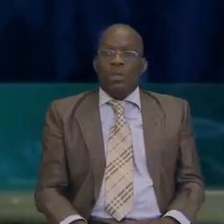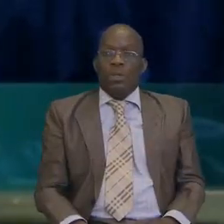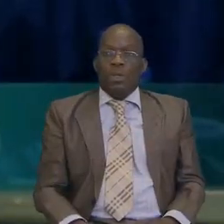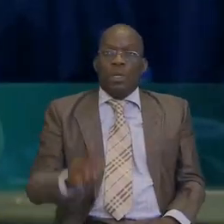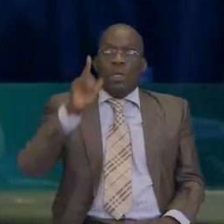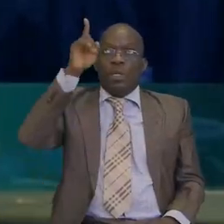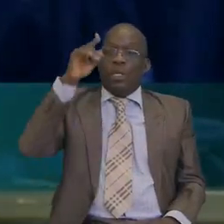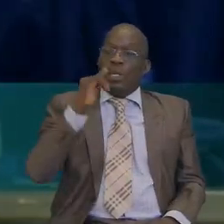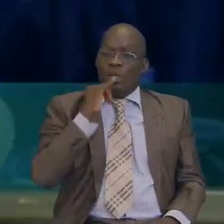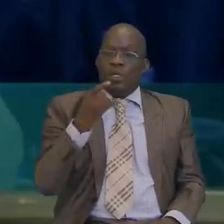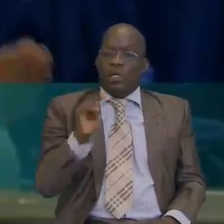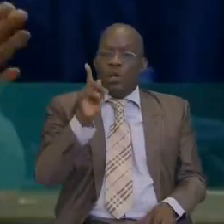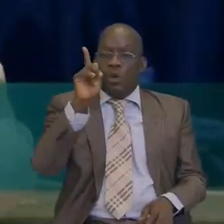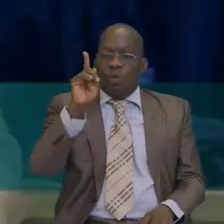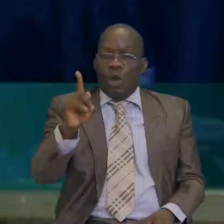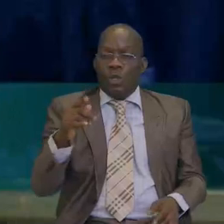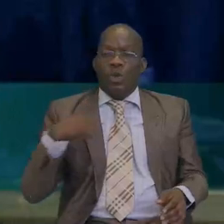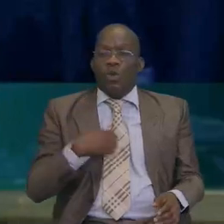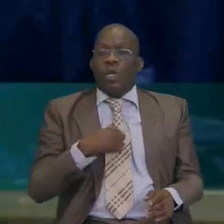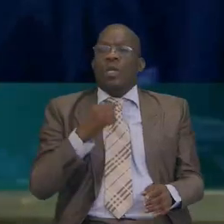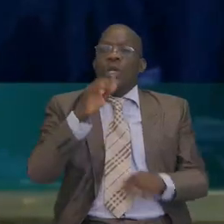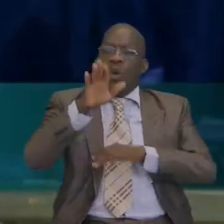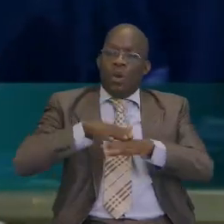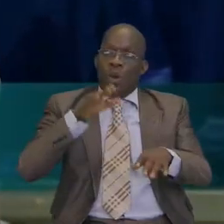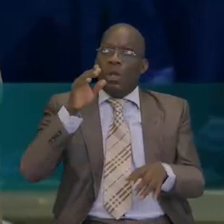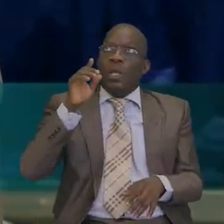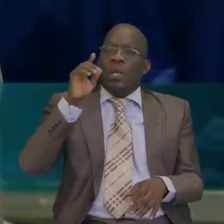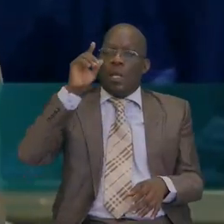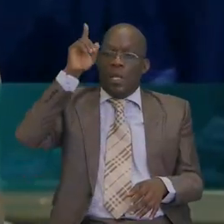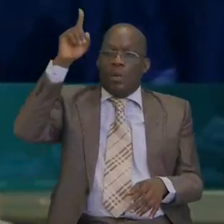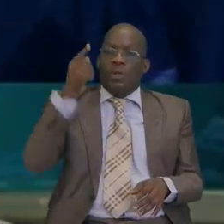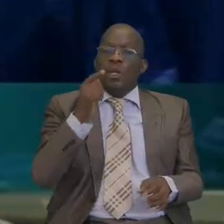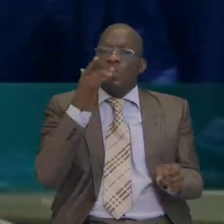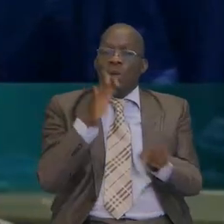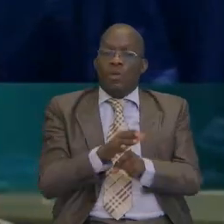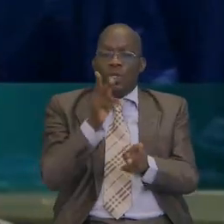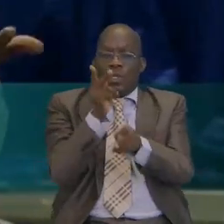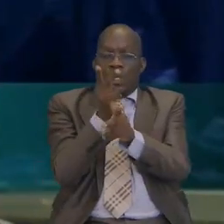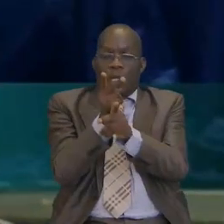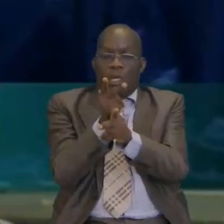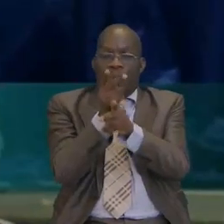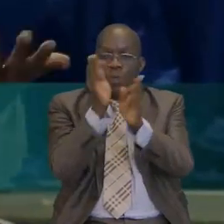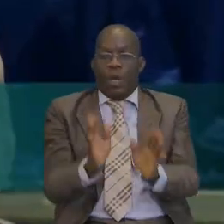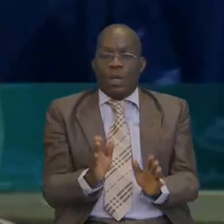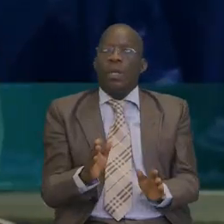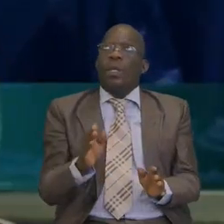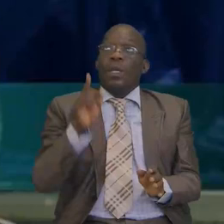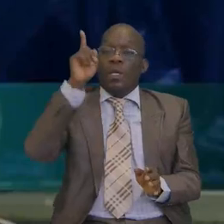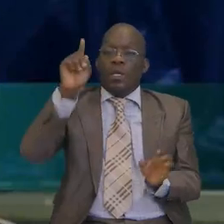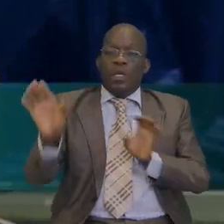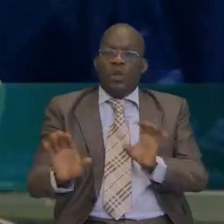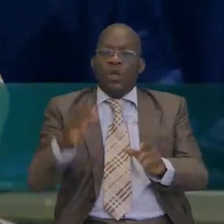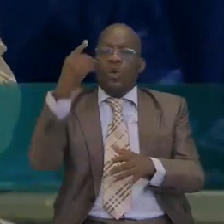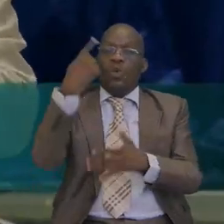C'est lui que nous appelons celui qui garde les promesses. Et il fait tout ce qu'il